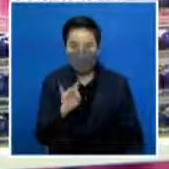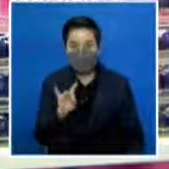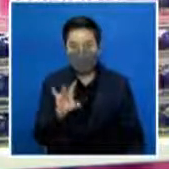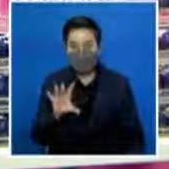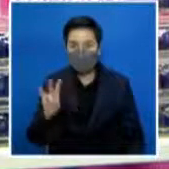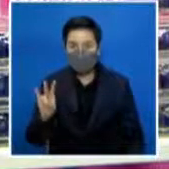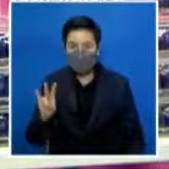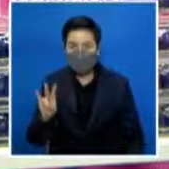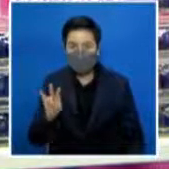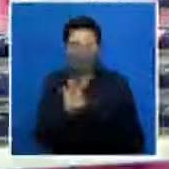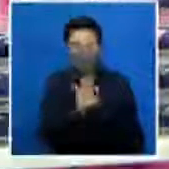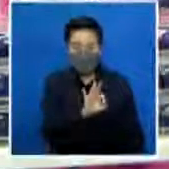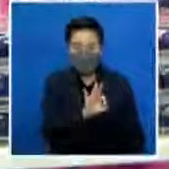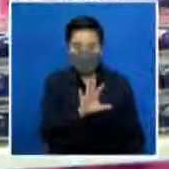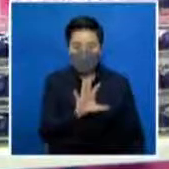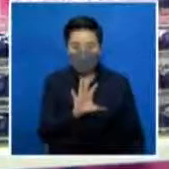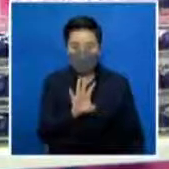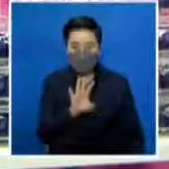9540857